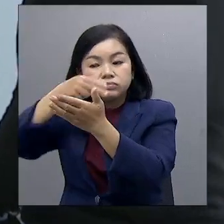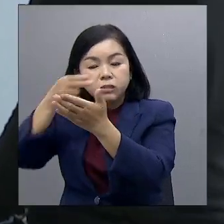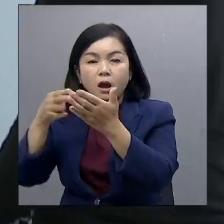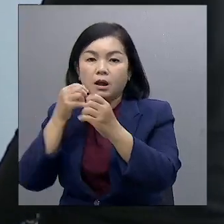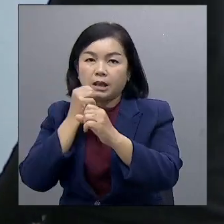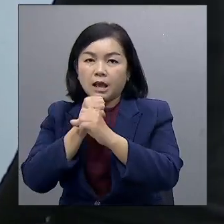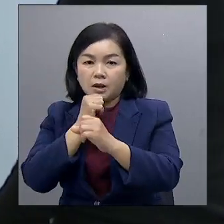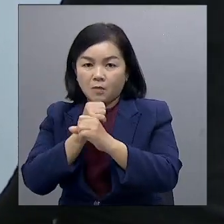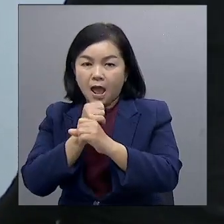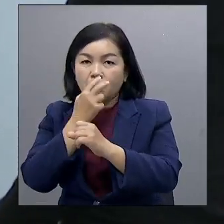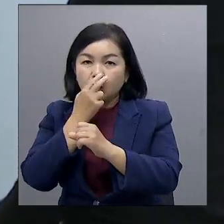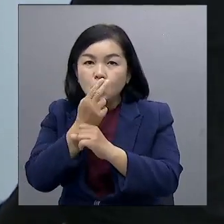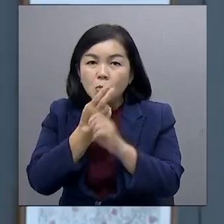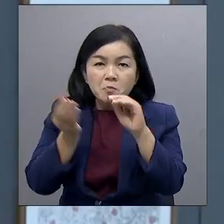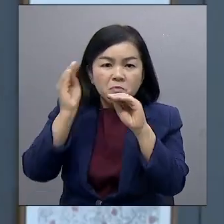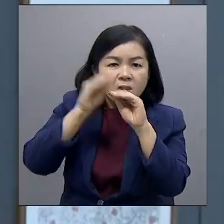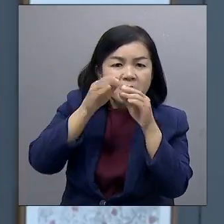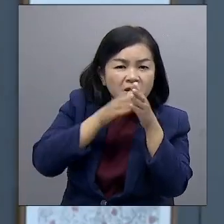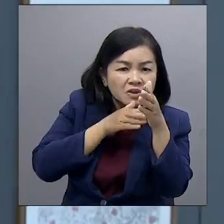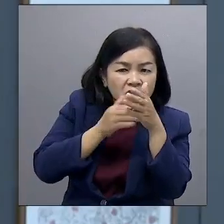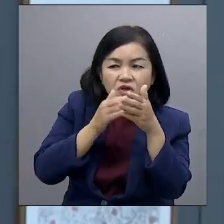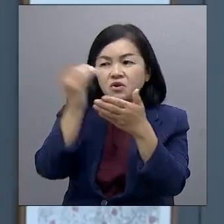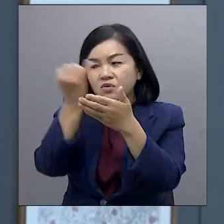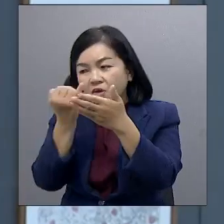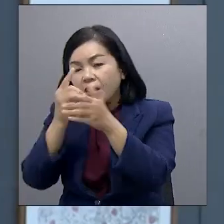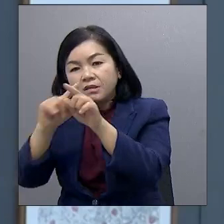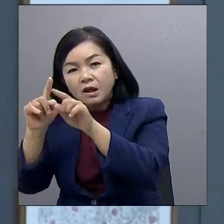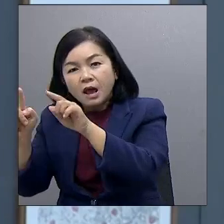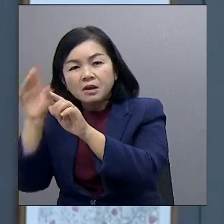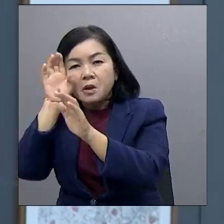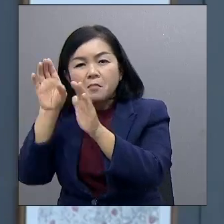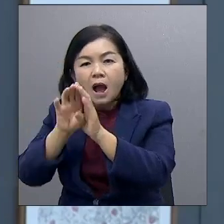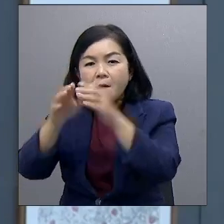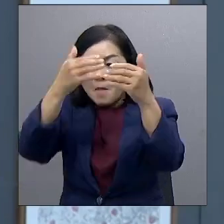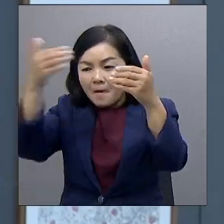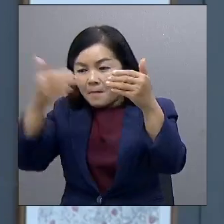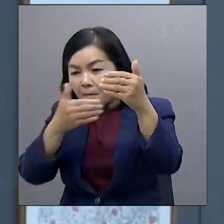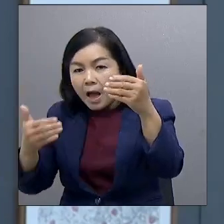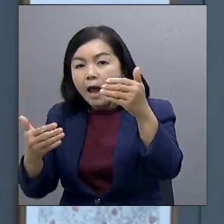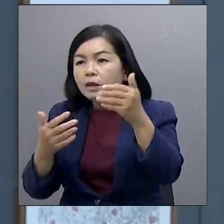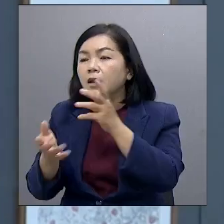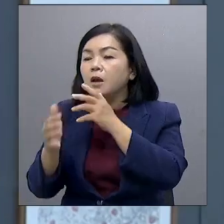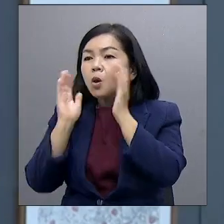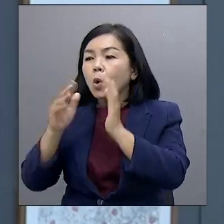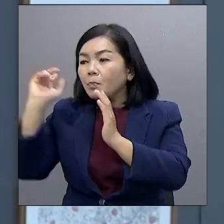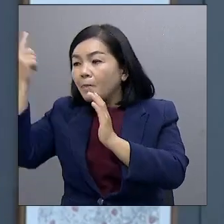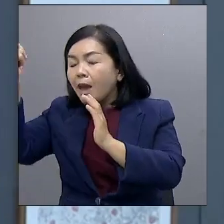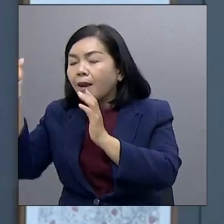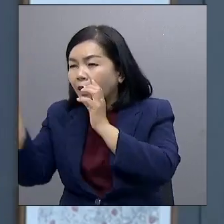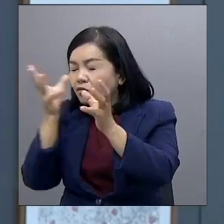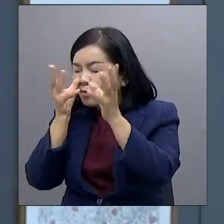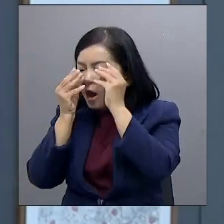งานเทคนิคต่างๆแล้วก็จำนวนของผลงานเนี่ยมันอาจจะเป็นแรงบันดาลใจให้กับศิลปินรุ่นใหม่หรือ